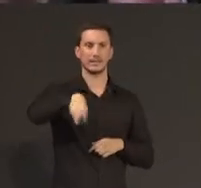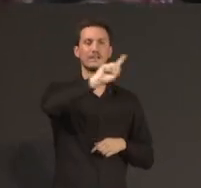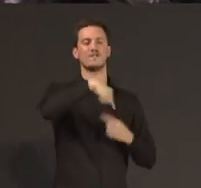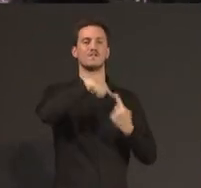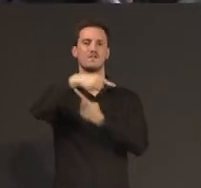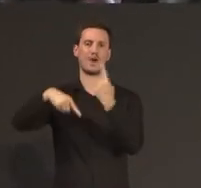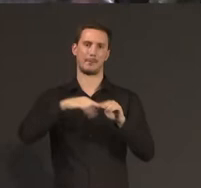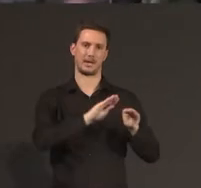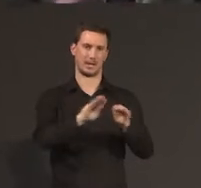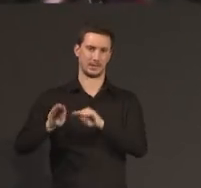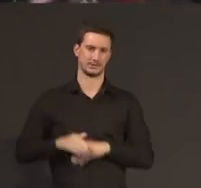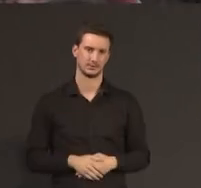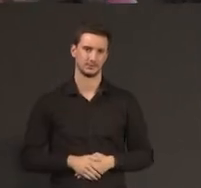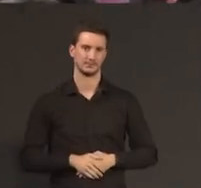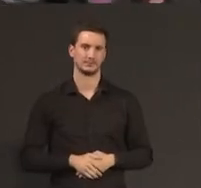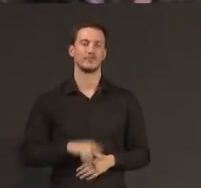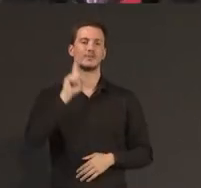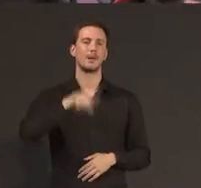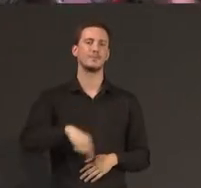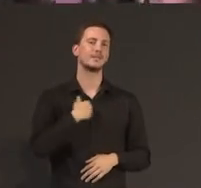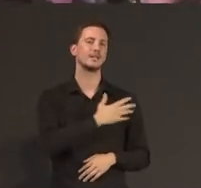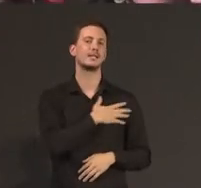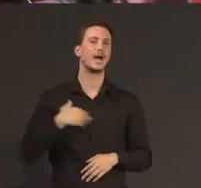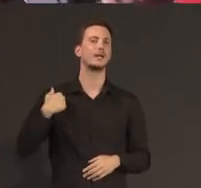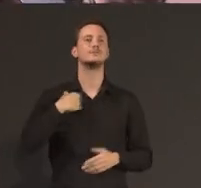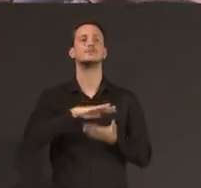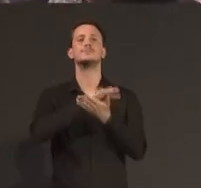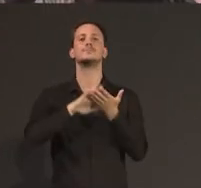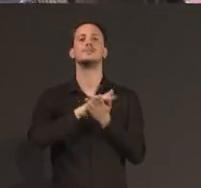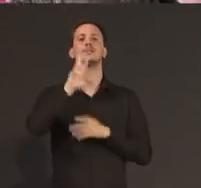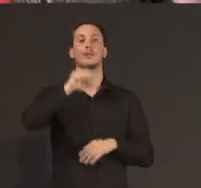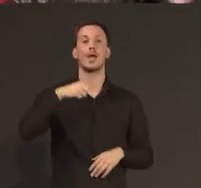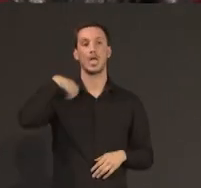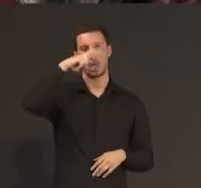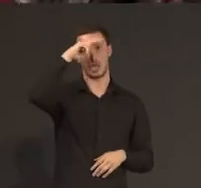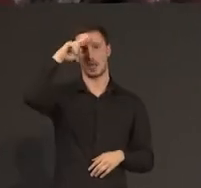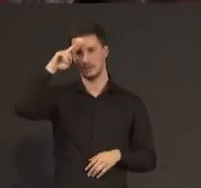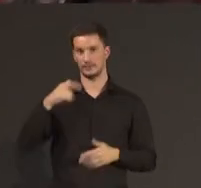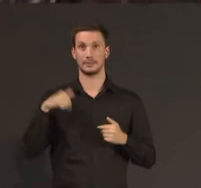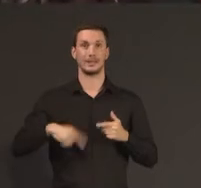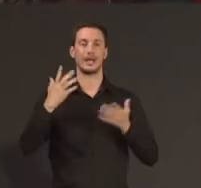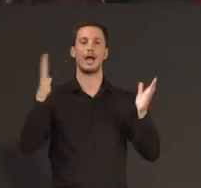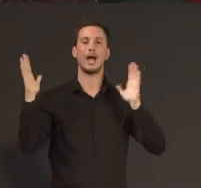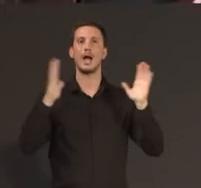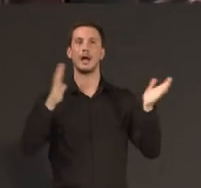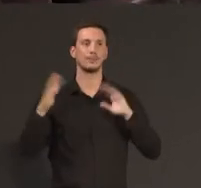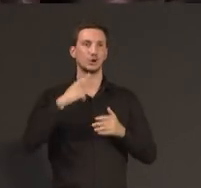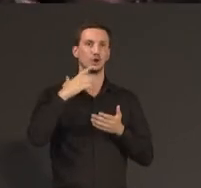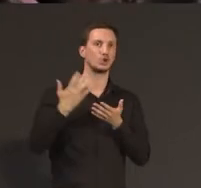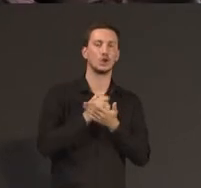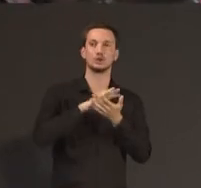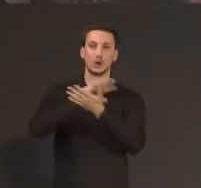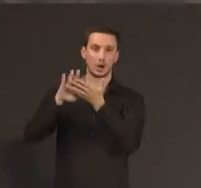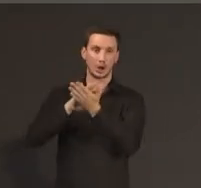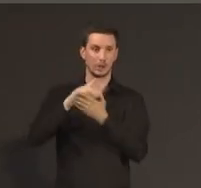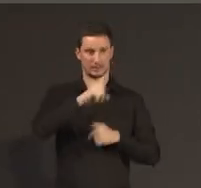possible. També volia fer referència a la incertesa. Estem en uns moments que veureu que tothom parla,